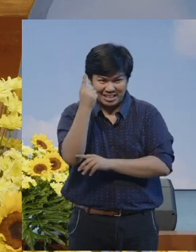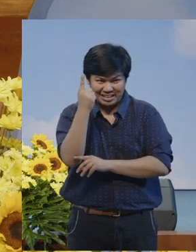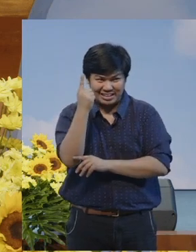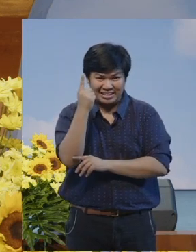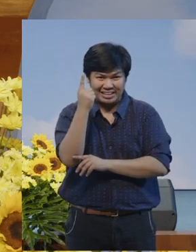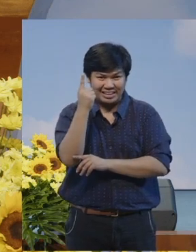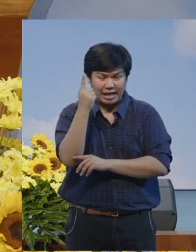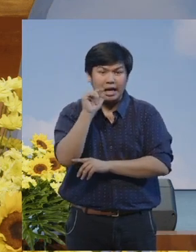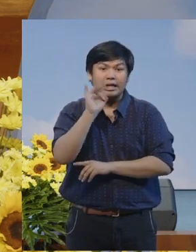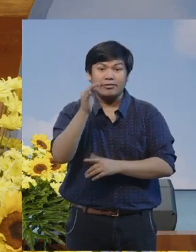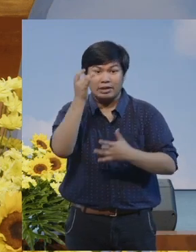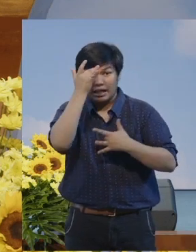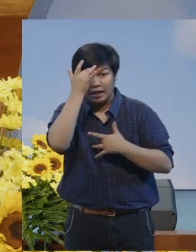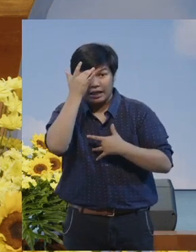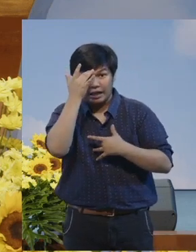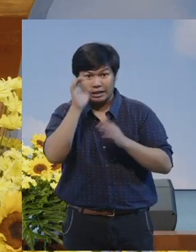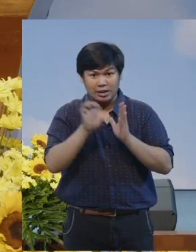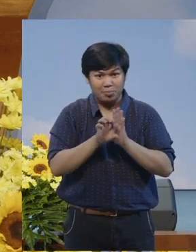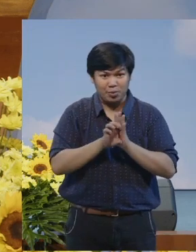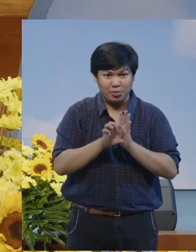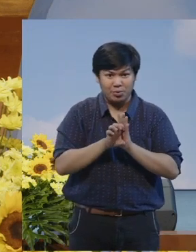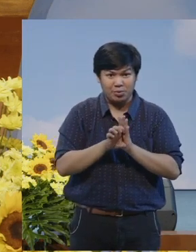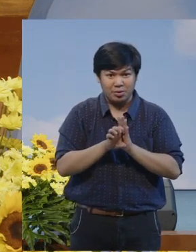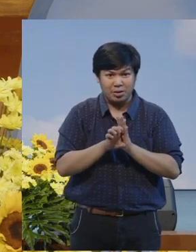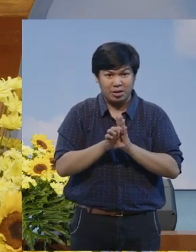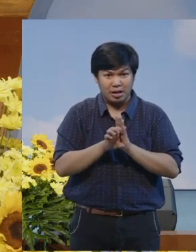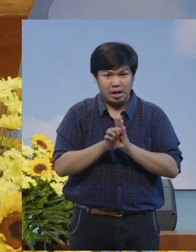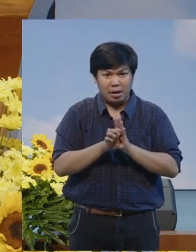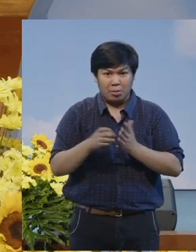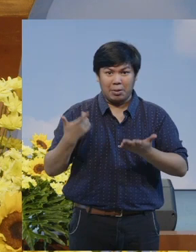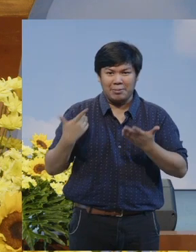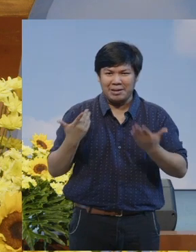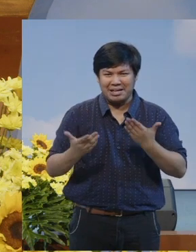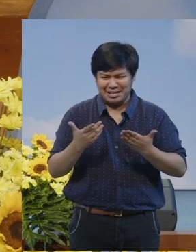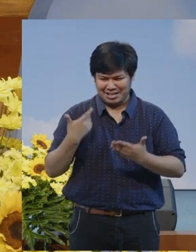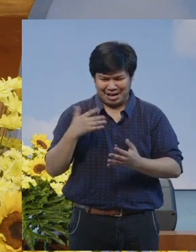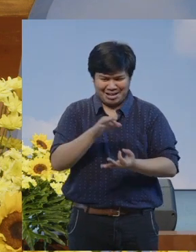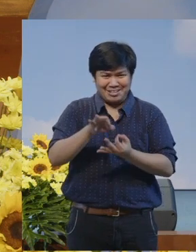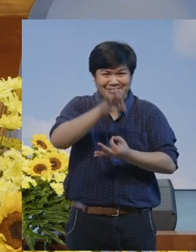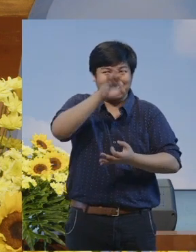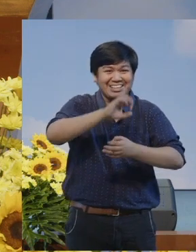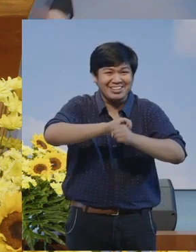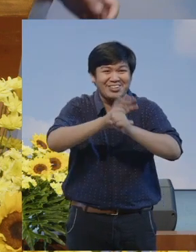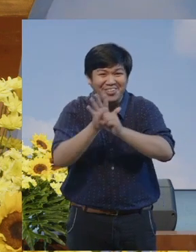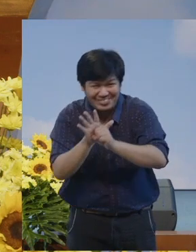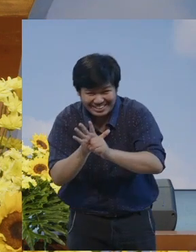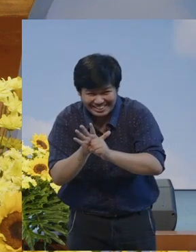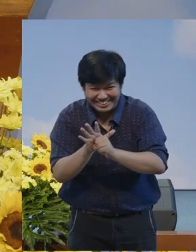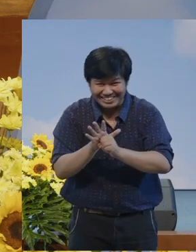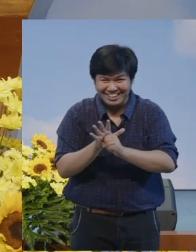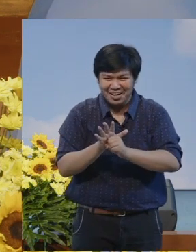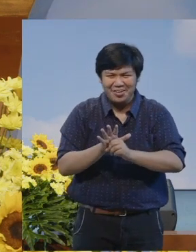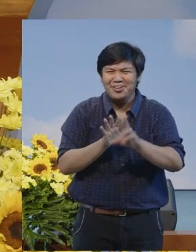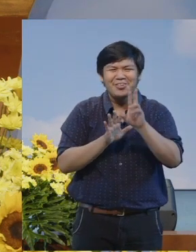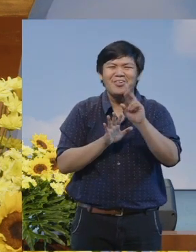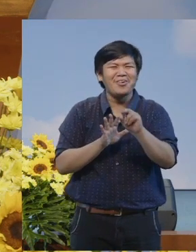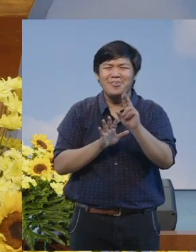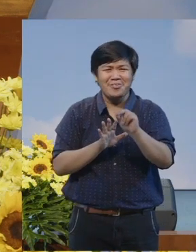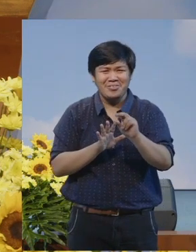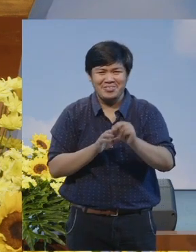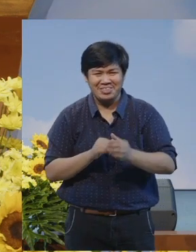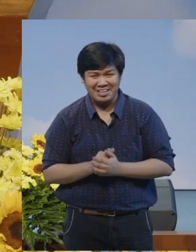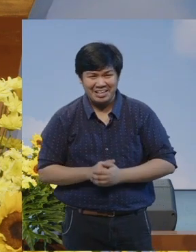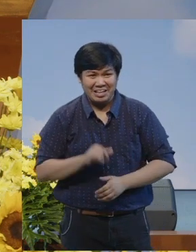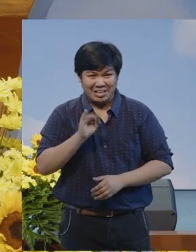Kapag tayo nagkasakit, o merong espiritu ng COVID, kaya ako nagkasakit. Kapag tayo